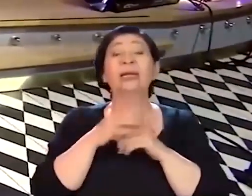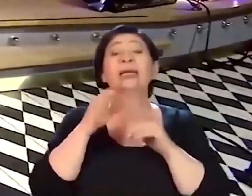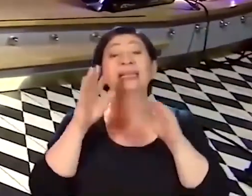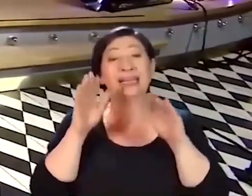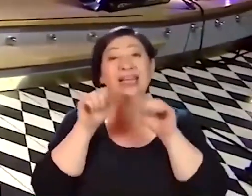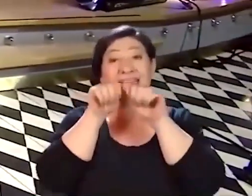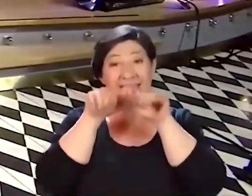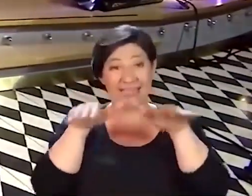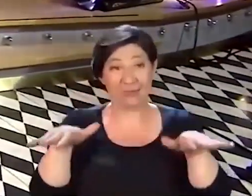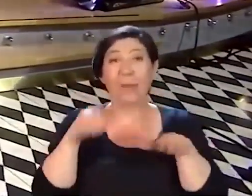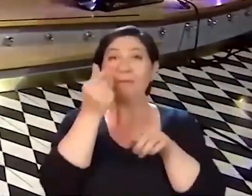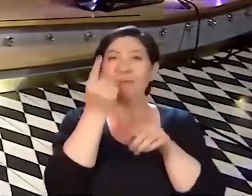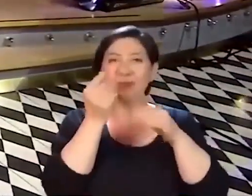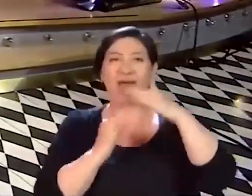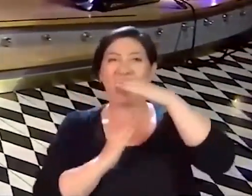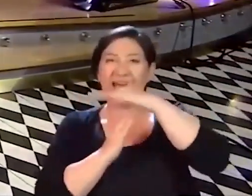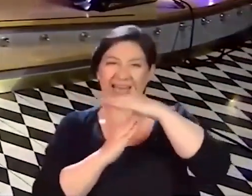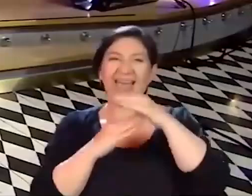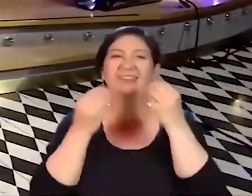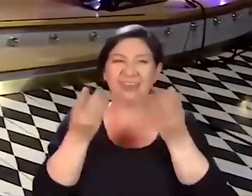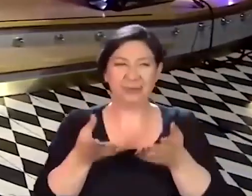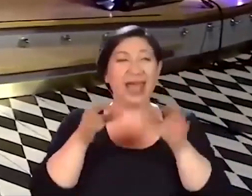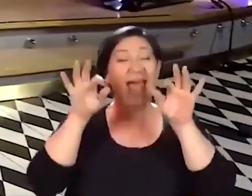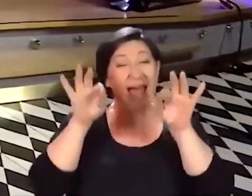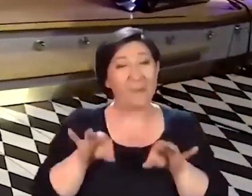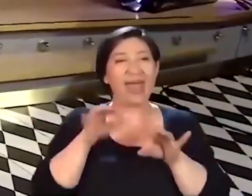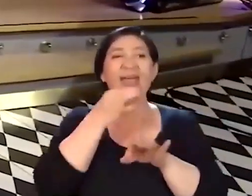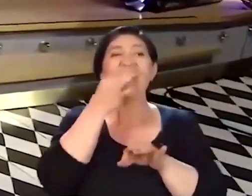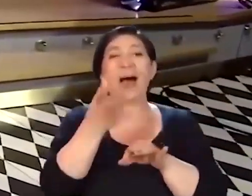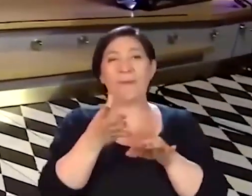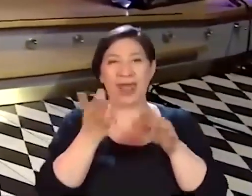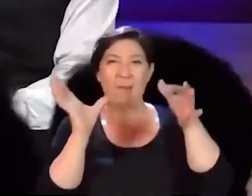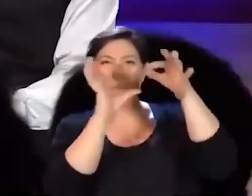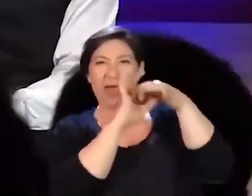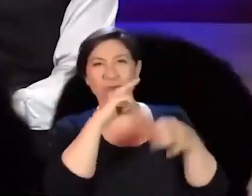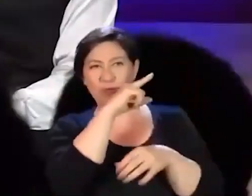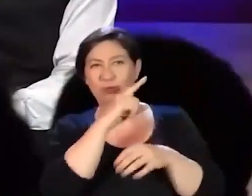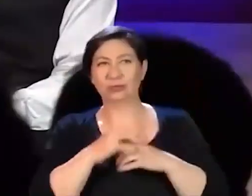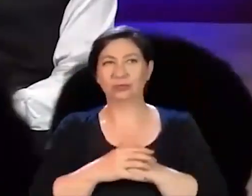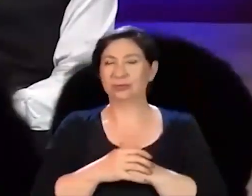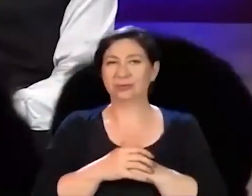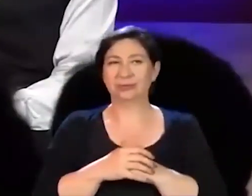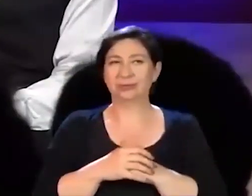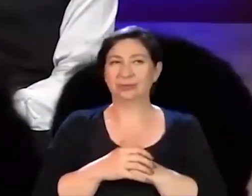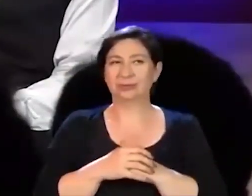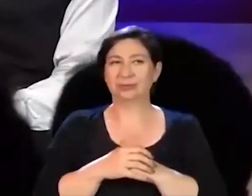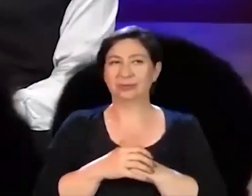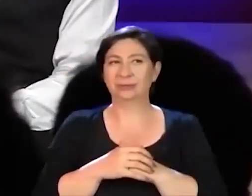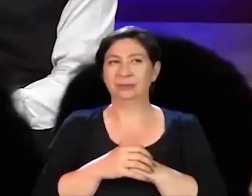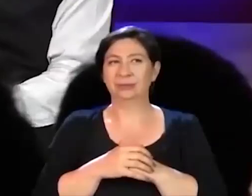Efendim, yayınımıza bir süre ara vermek zorundayız ve hemen haber merkezimize bağlanıyoruz.